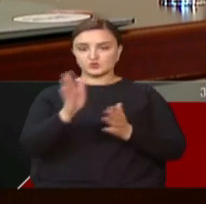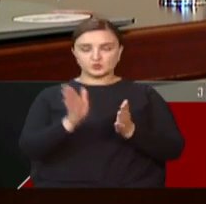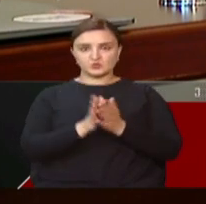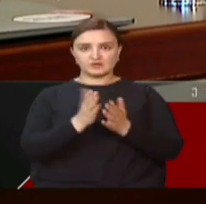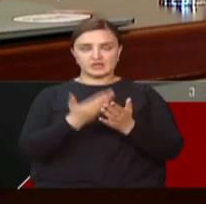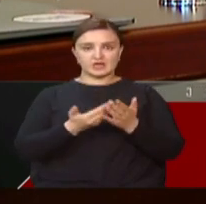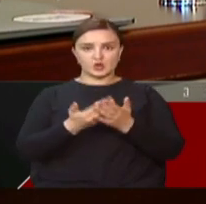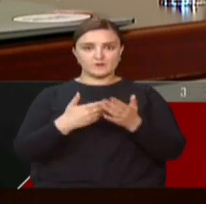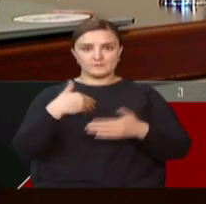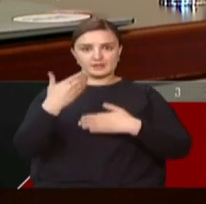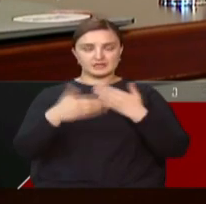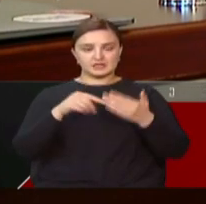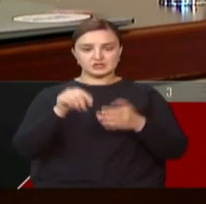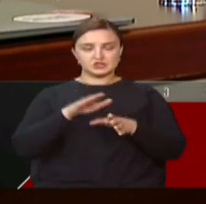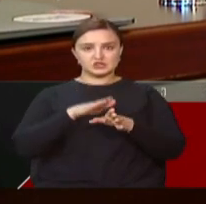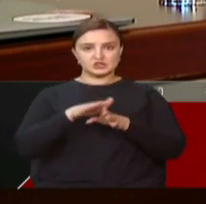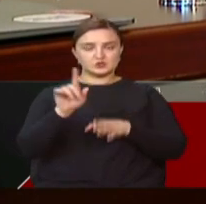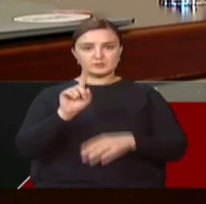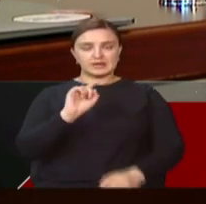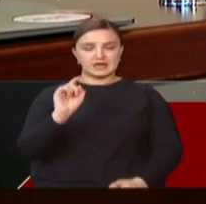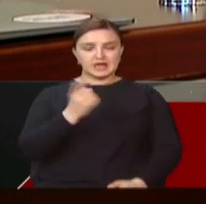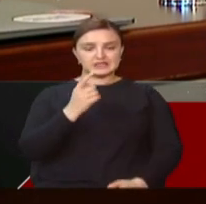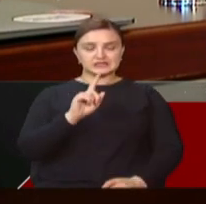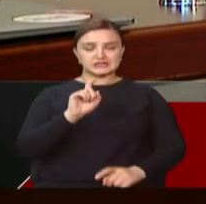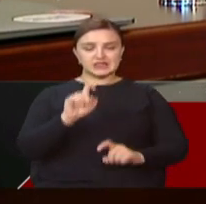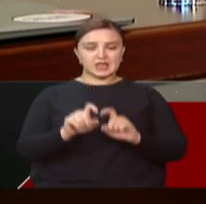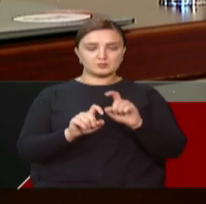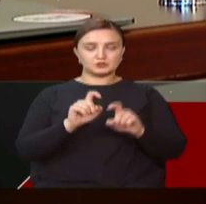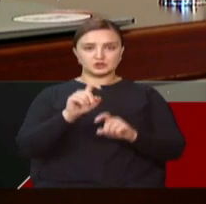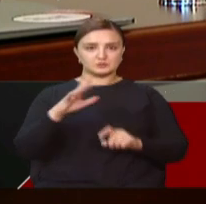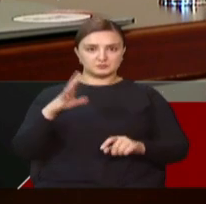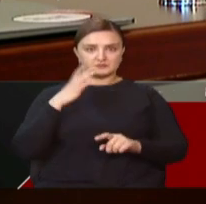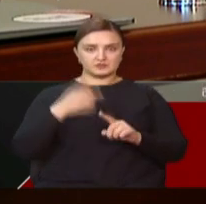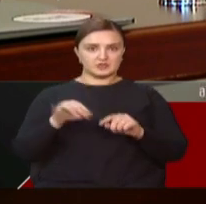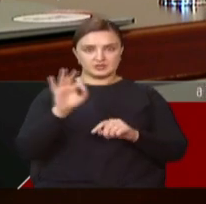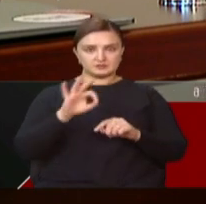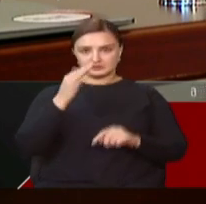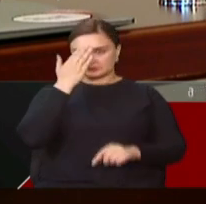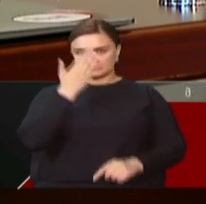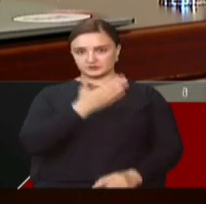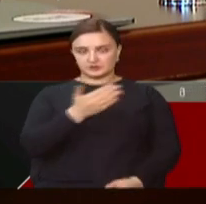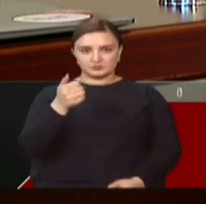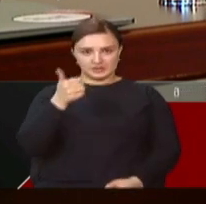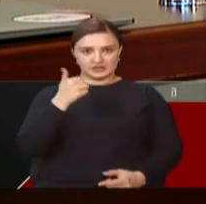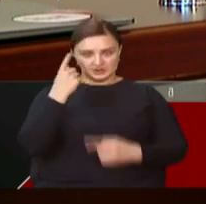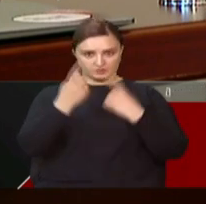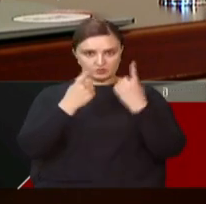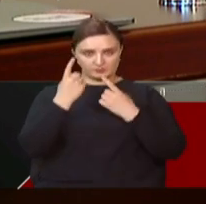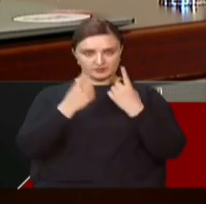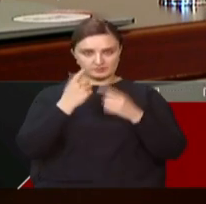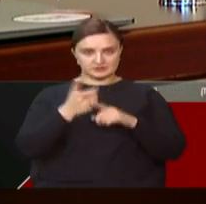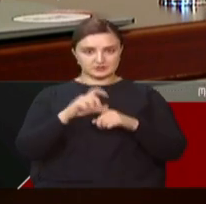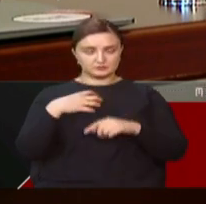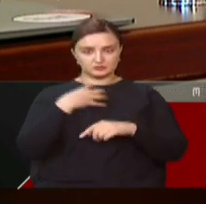რეკომენდაცია თავის შესრულების რა ხარისხს და რა ნაბიჯებს გადიოდა, ამაზე საზოგადოების კარგად ინფორმირება